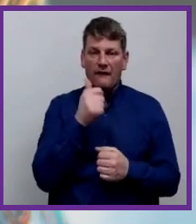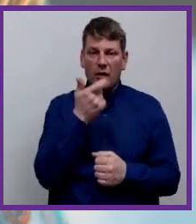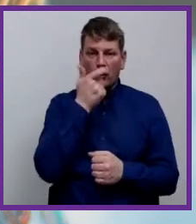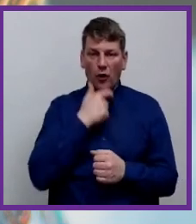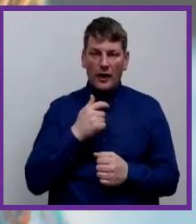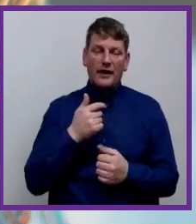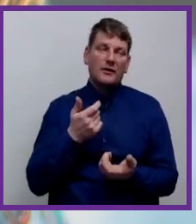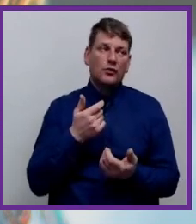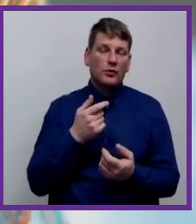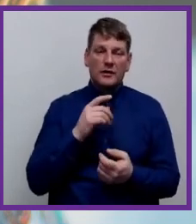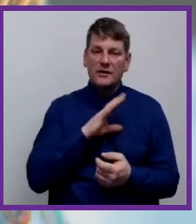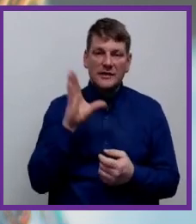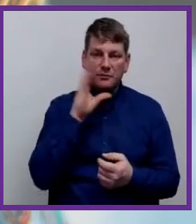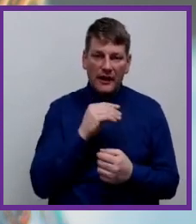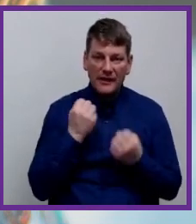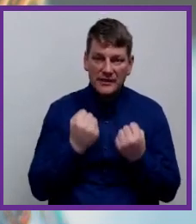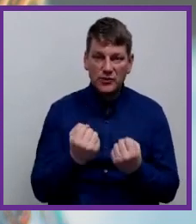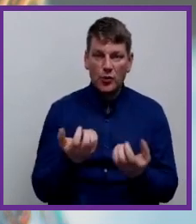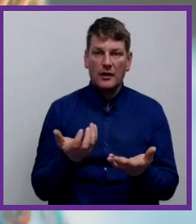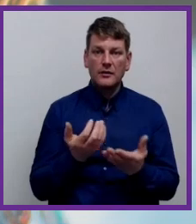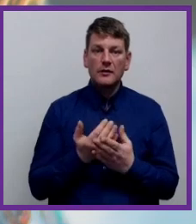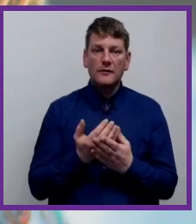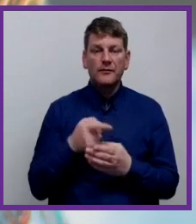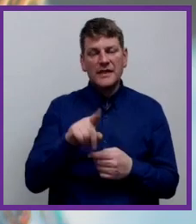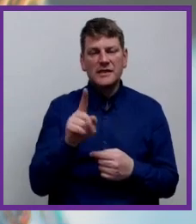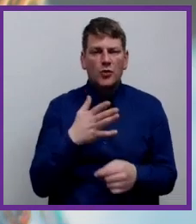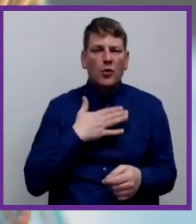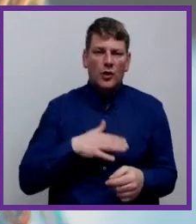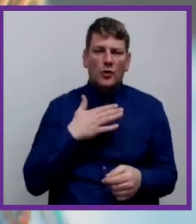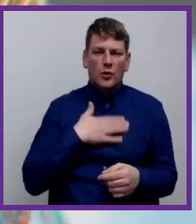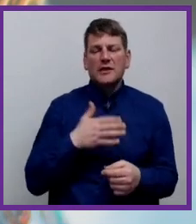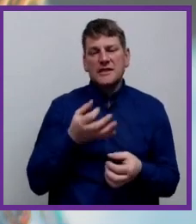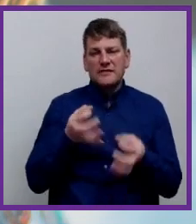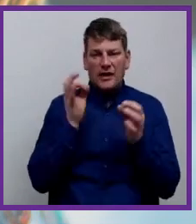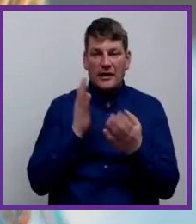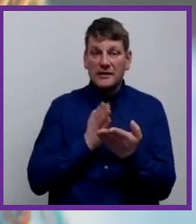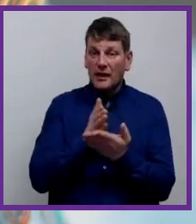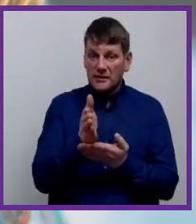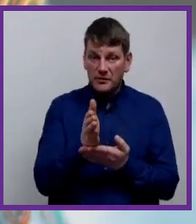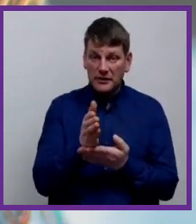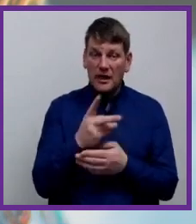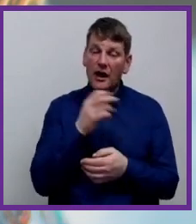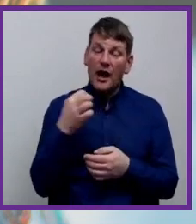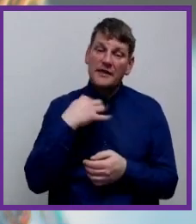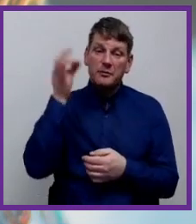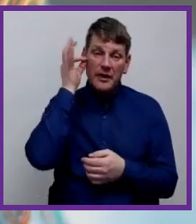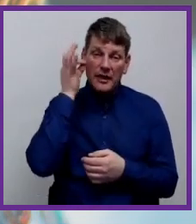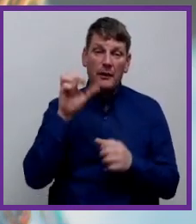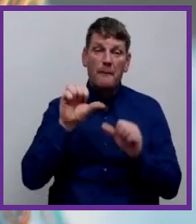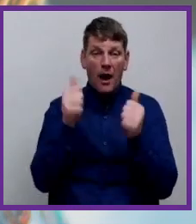izturēt, un tas, protams, ir tāds ļoti, ļoti svarīgs aspekts, un, kā es minēju, jā, māksla